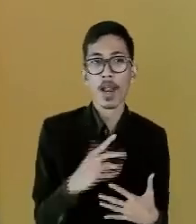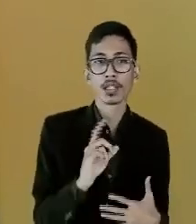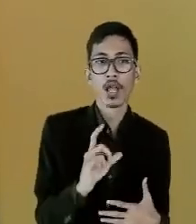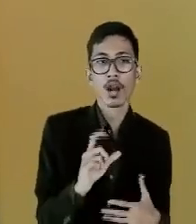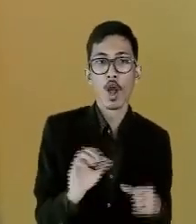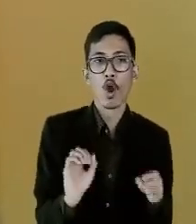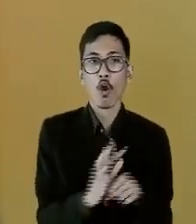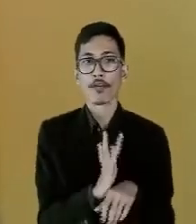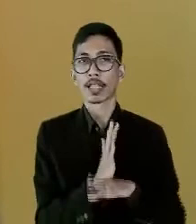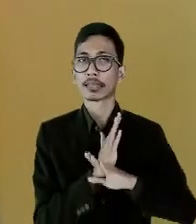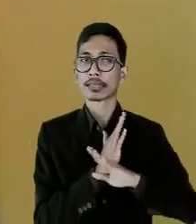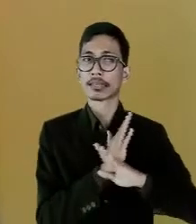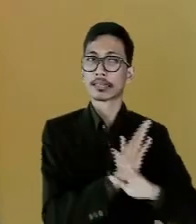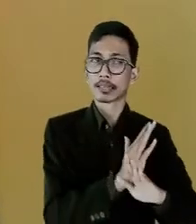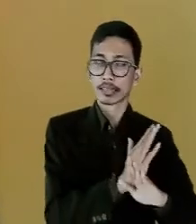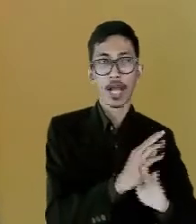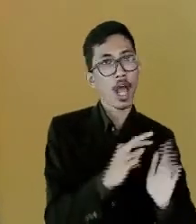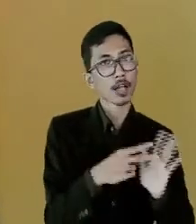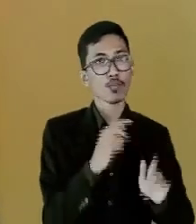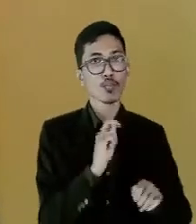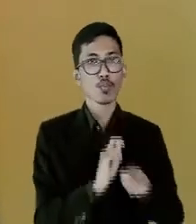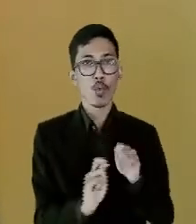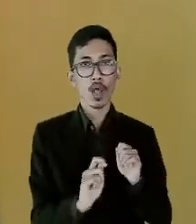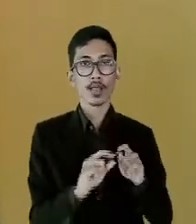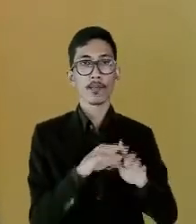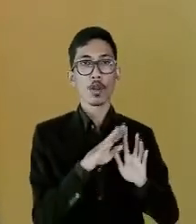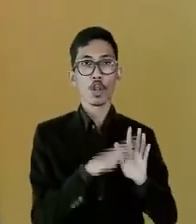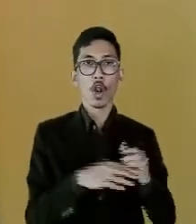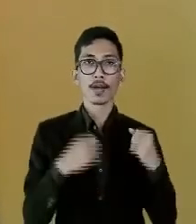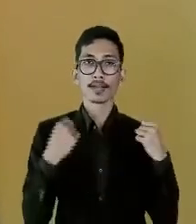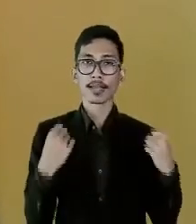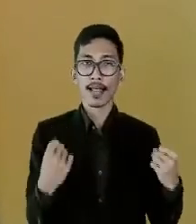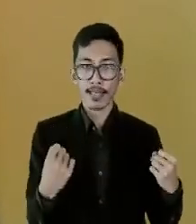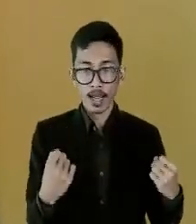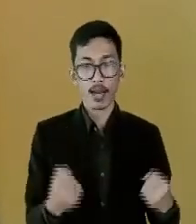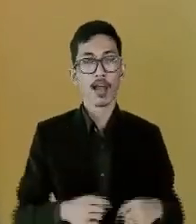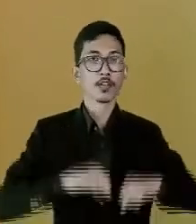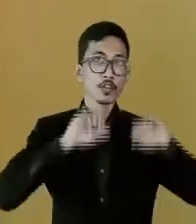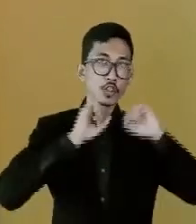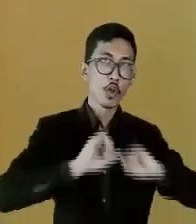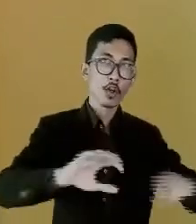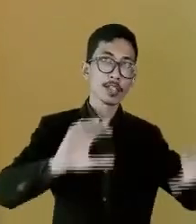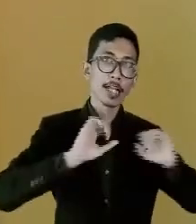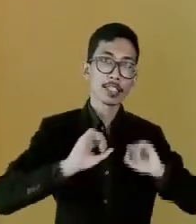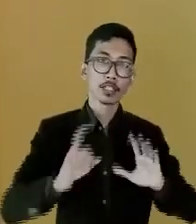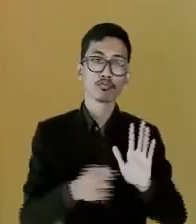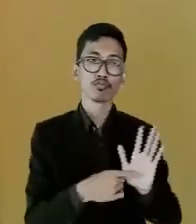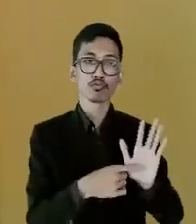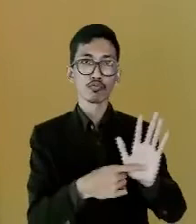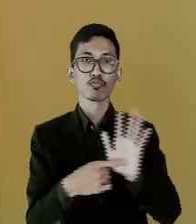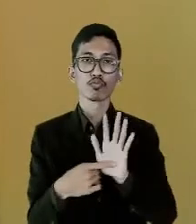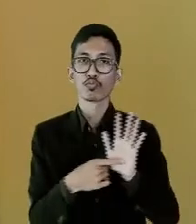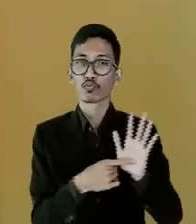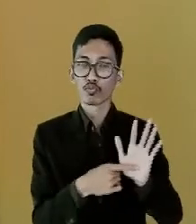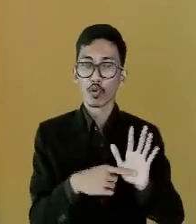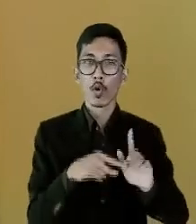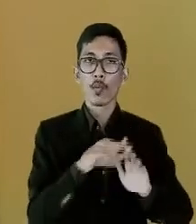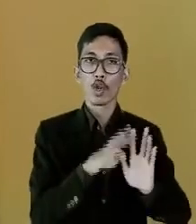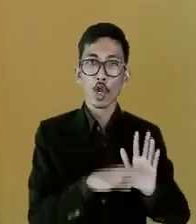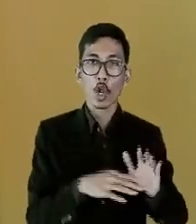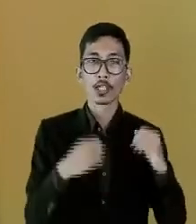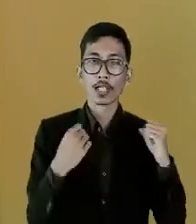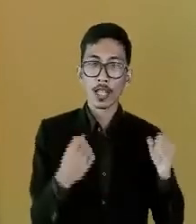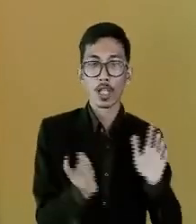peningkatan disiplin protokol kesehatan, sosialisasi kepada masyarakat yang dilakukan oleh